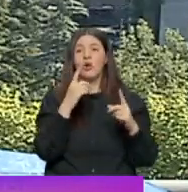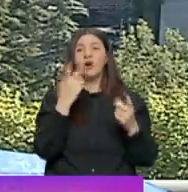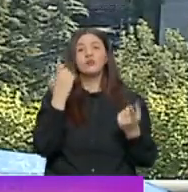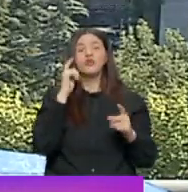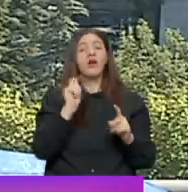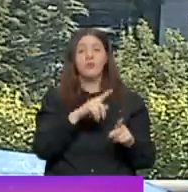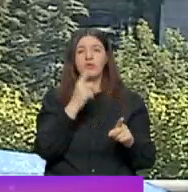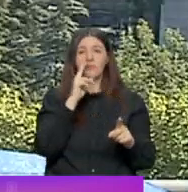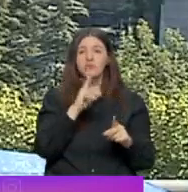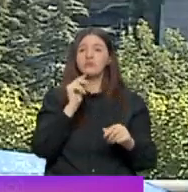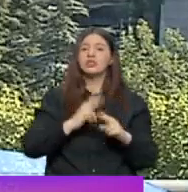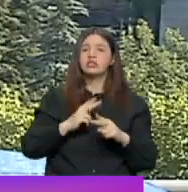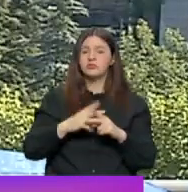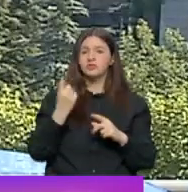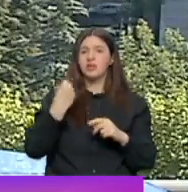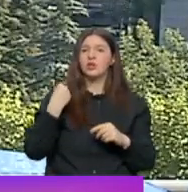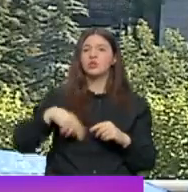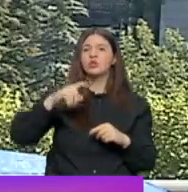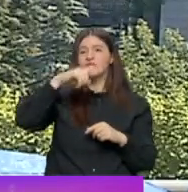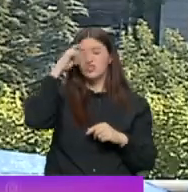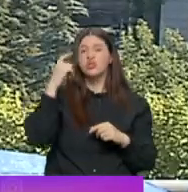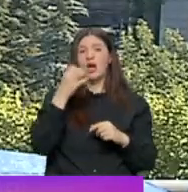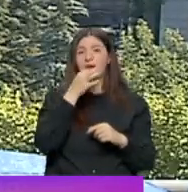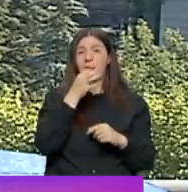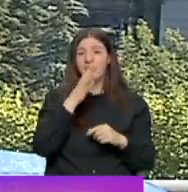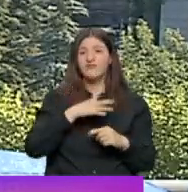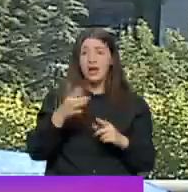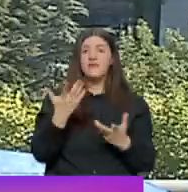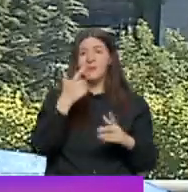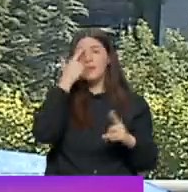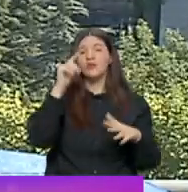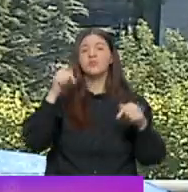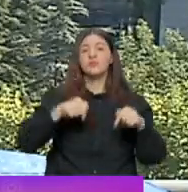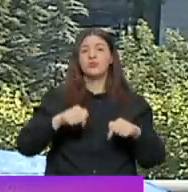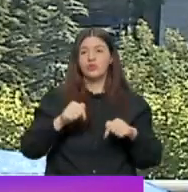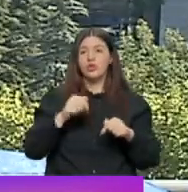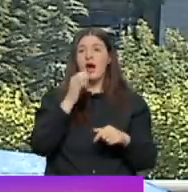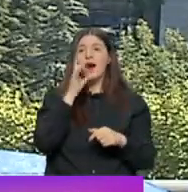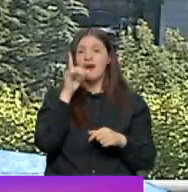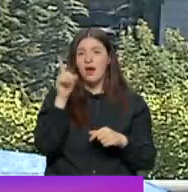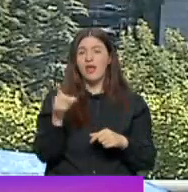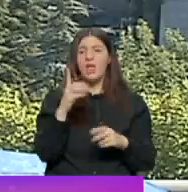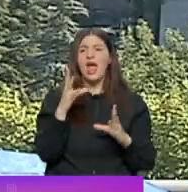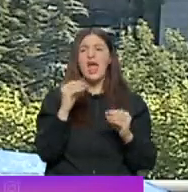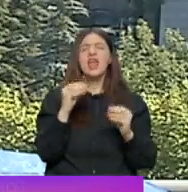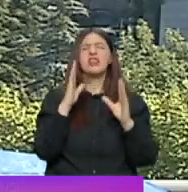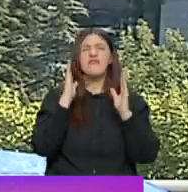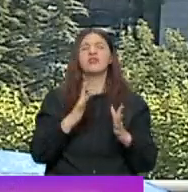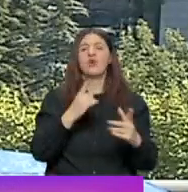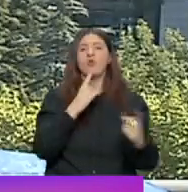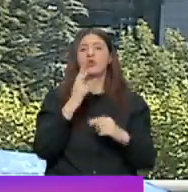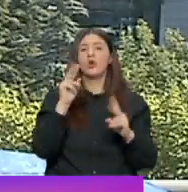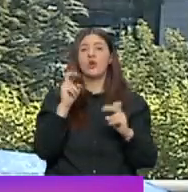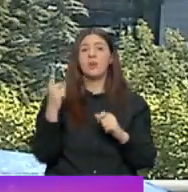soracağız. Şimdi hızlı bir şekilde yeni günün sıcak haberi ve yine belki de bugün Ankara'da en çok konuşulacak